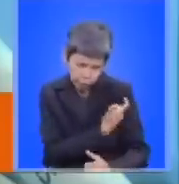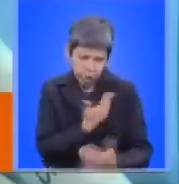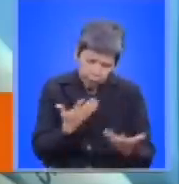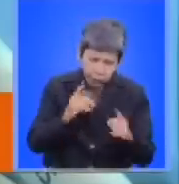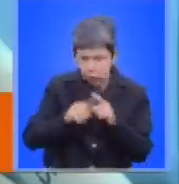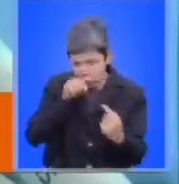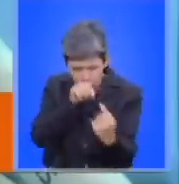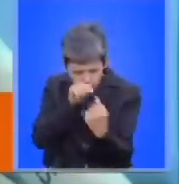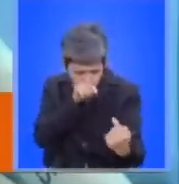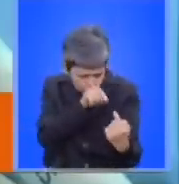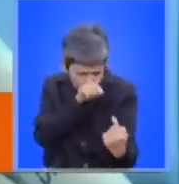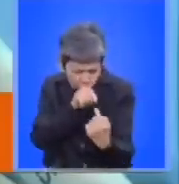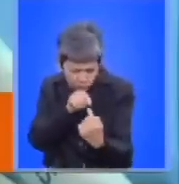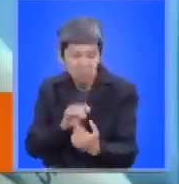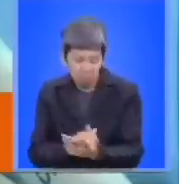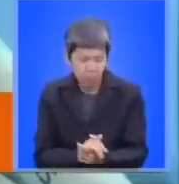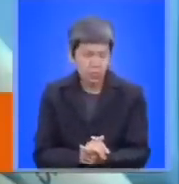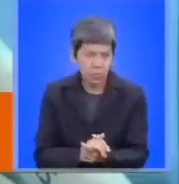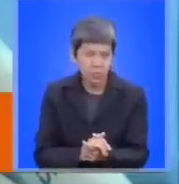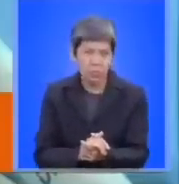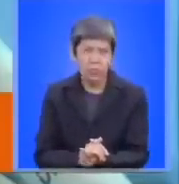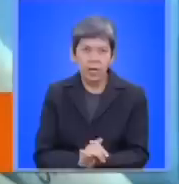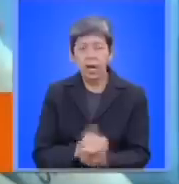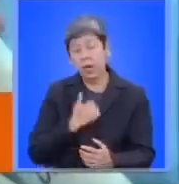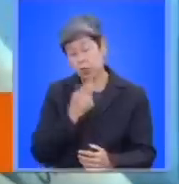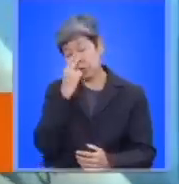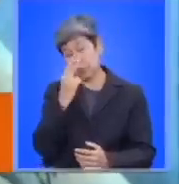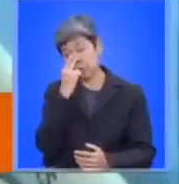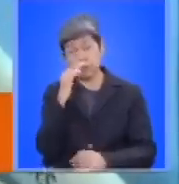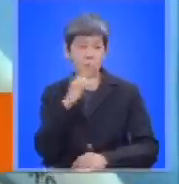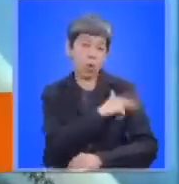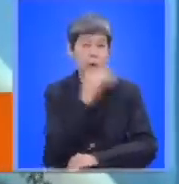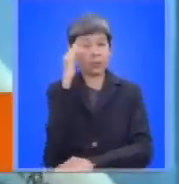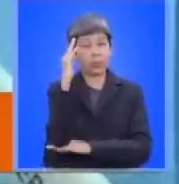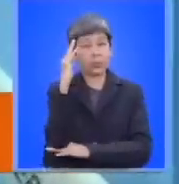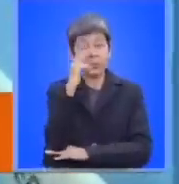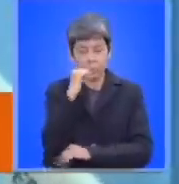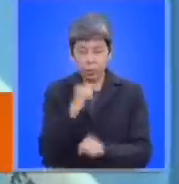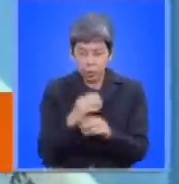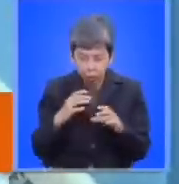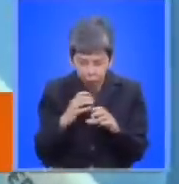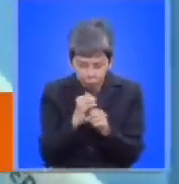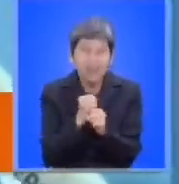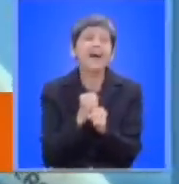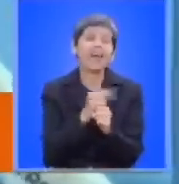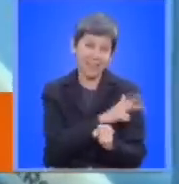นแล้วก็เข้มข้นมากขึ้นนะครับซึ่งก็ถือว่ามันผลก็ออกมาตาม